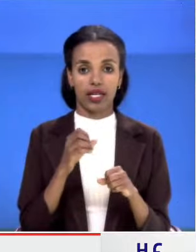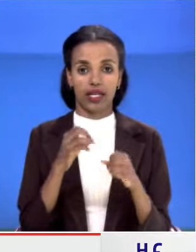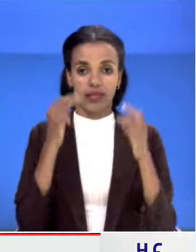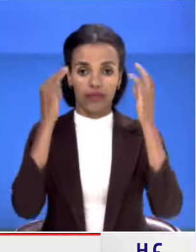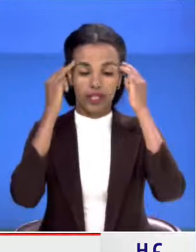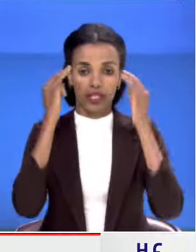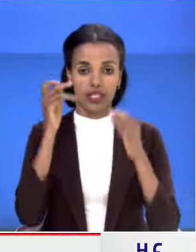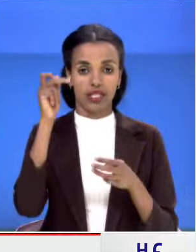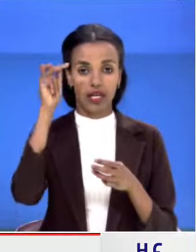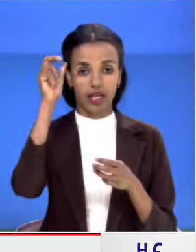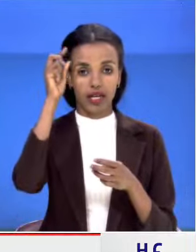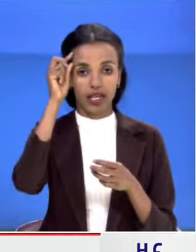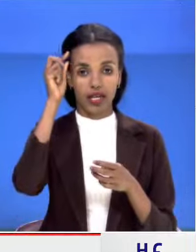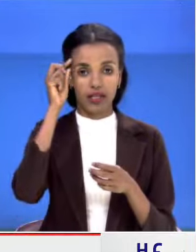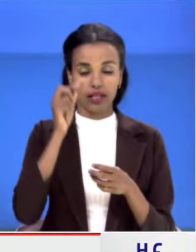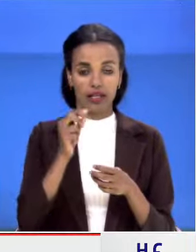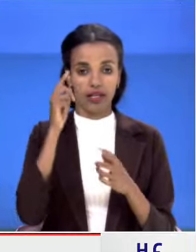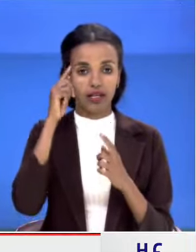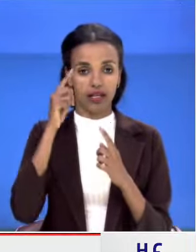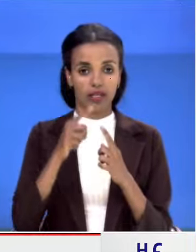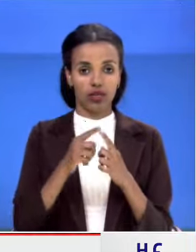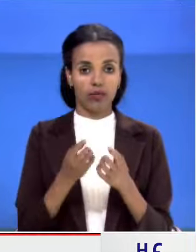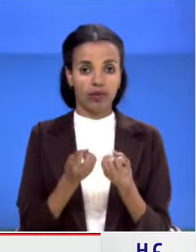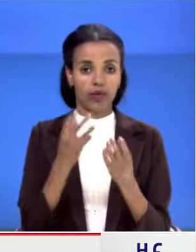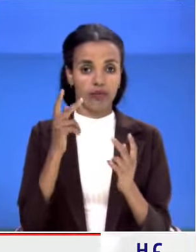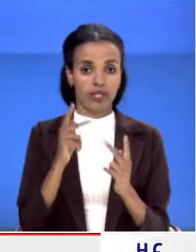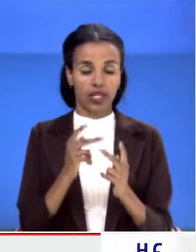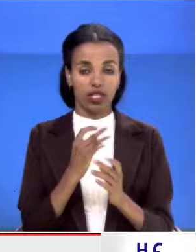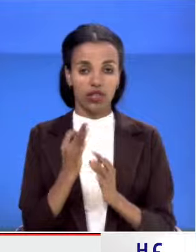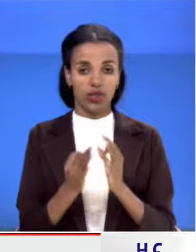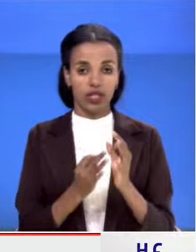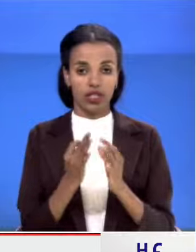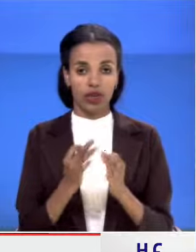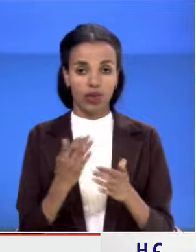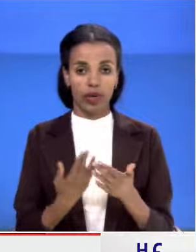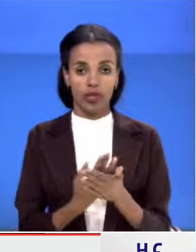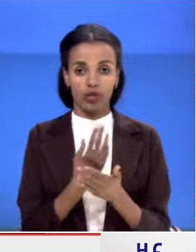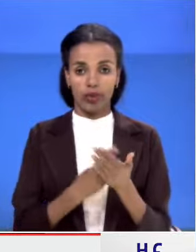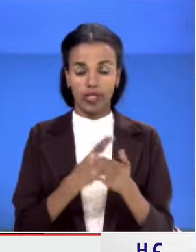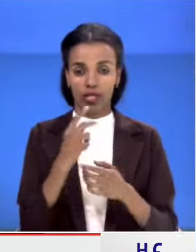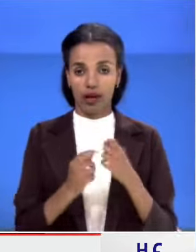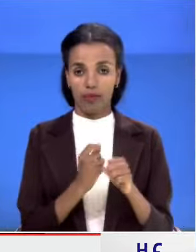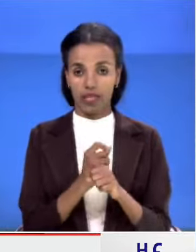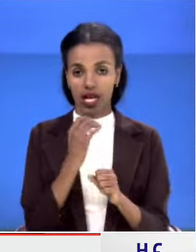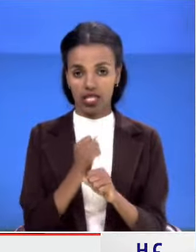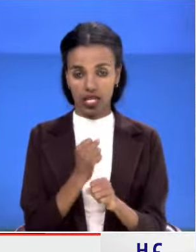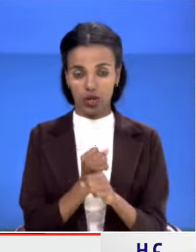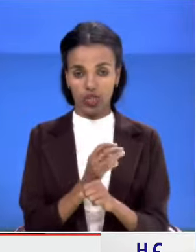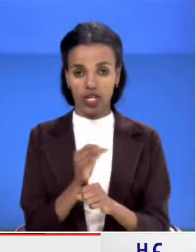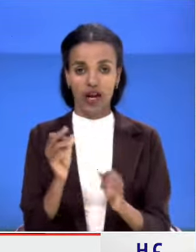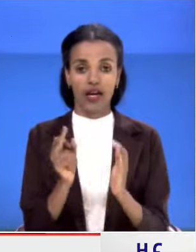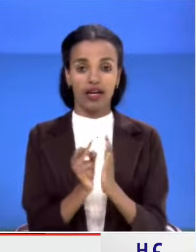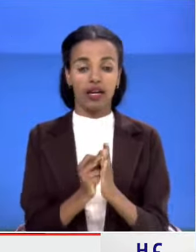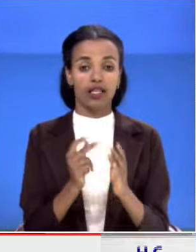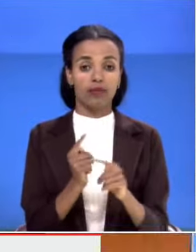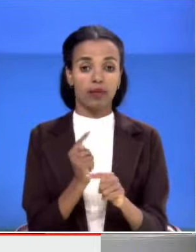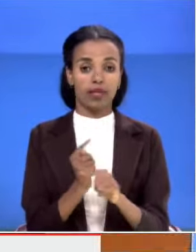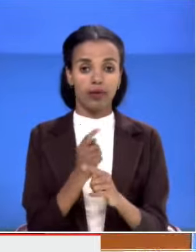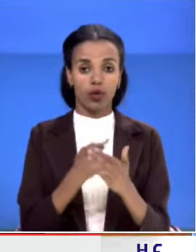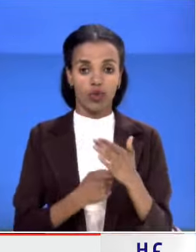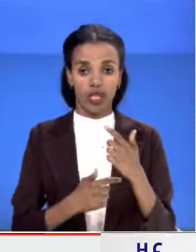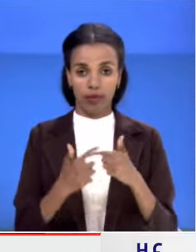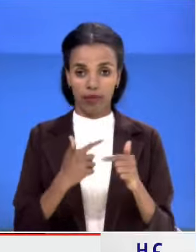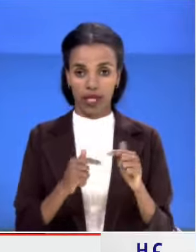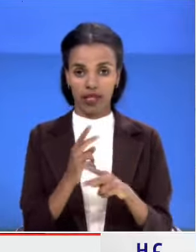ደታ ተጠሪ ተቋማት እቅዳቸውን በአብዛኛው ማሳካታቸውን ጠቅሰው በአዲሱ በጀት ዓመትም አሰራሮችንና ህግጋትን በመተግበር ውጤት